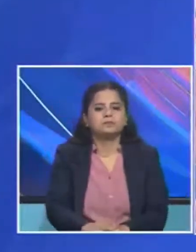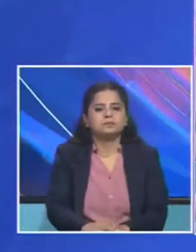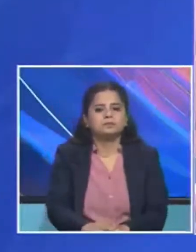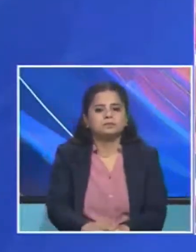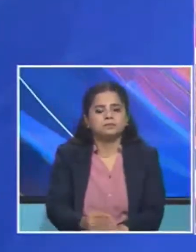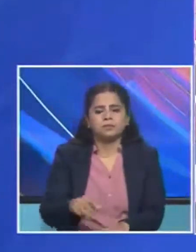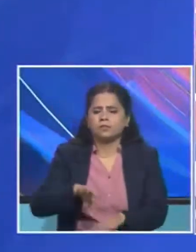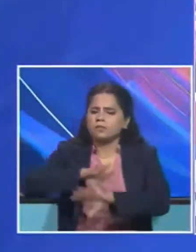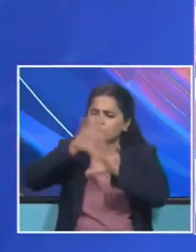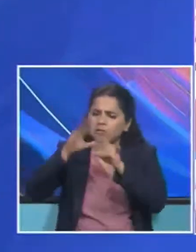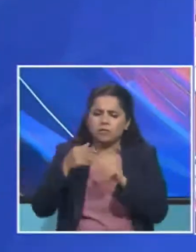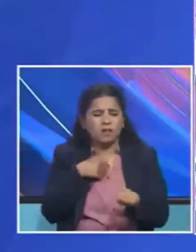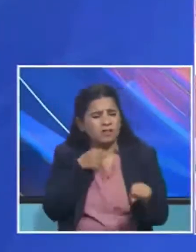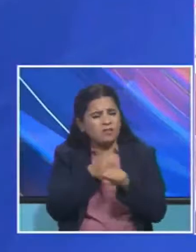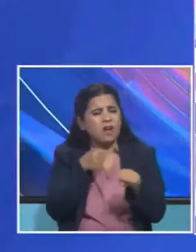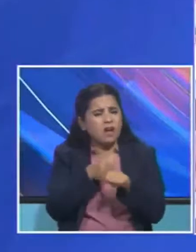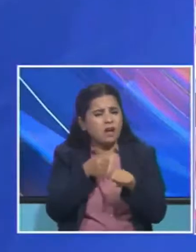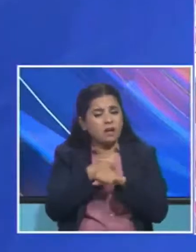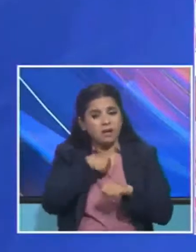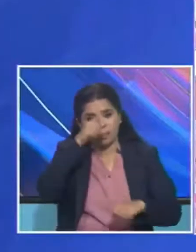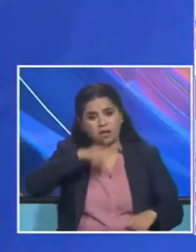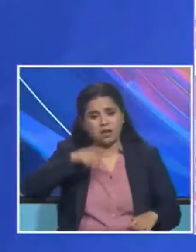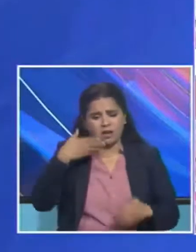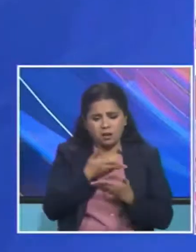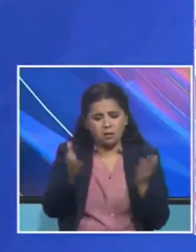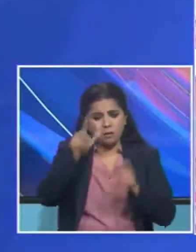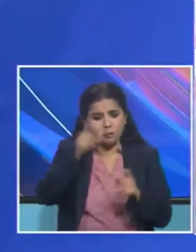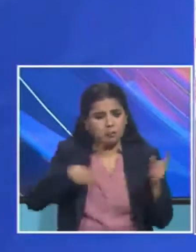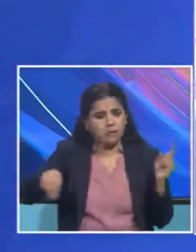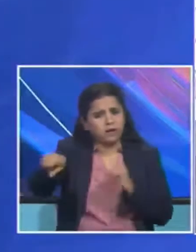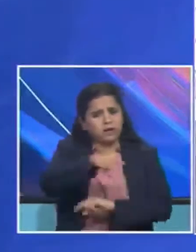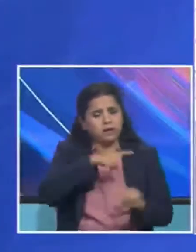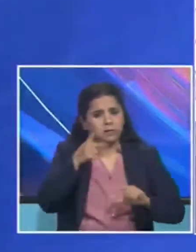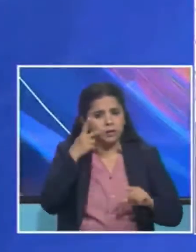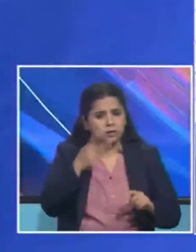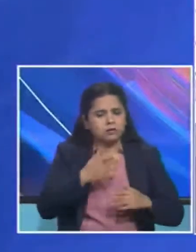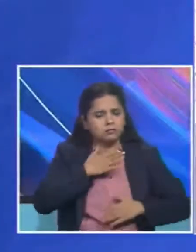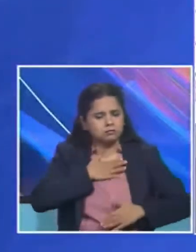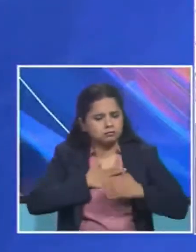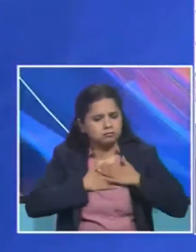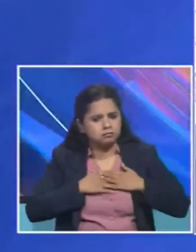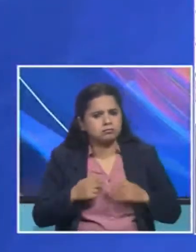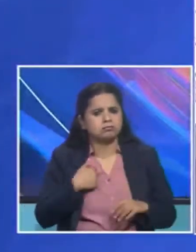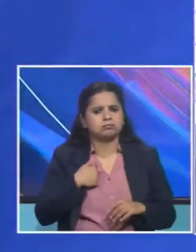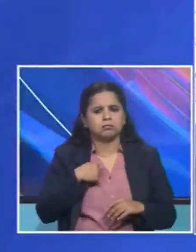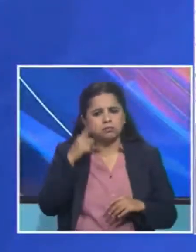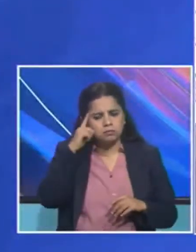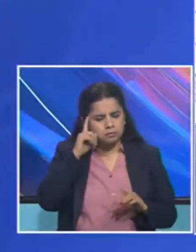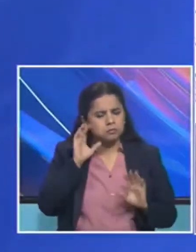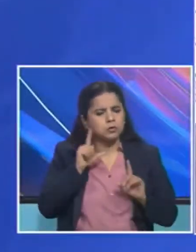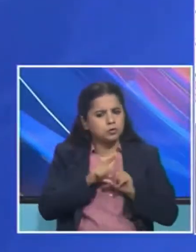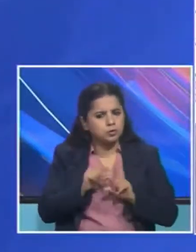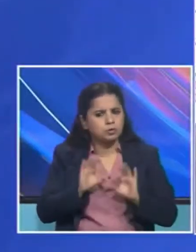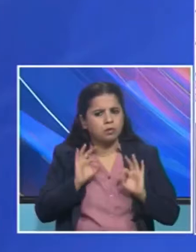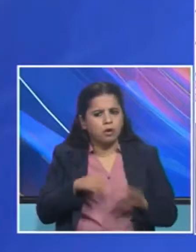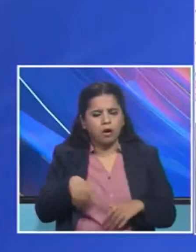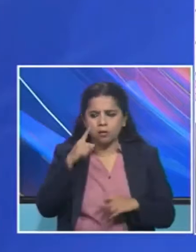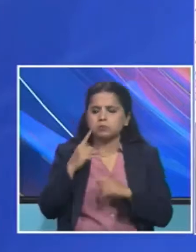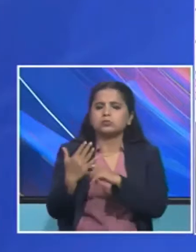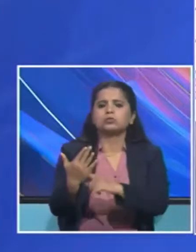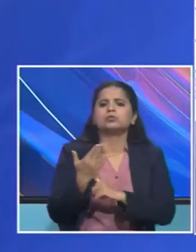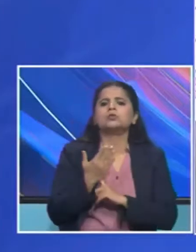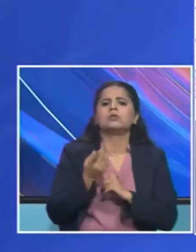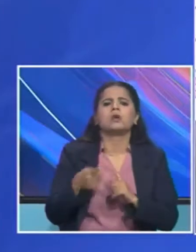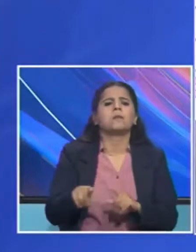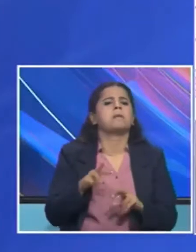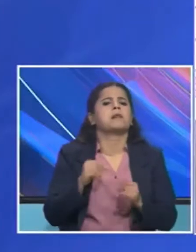इस पूरी लड़ाई में भारत के लोगों ने जिस संयम, साहस और सहयोग का परिचय दिया, वो एक